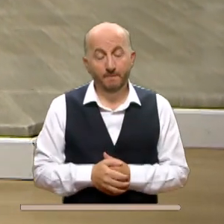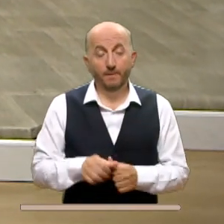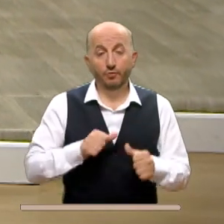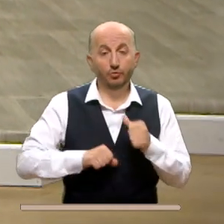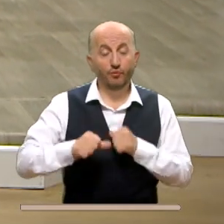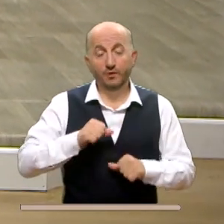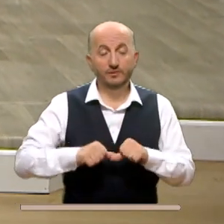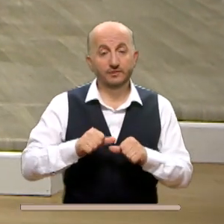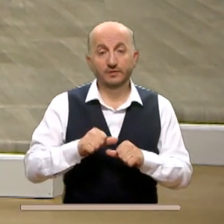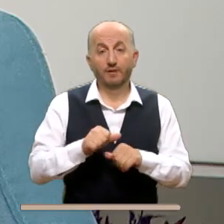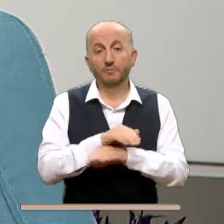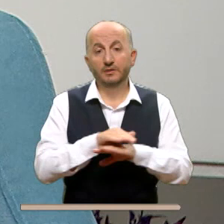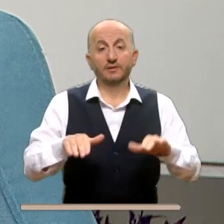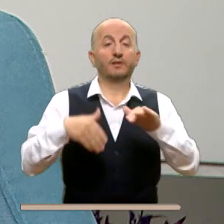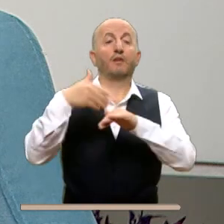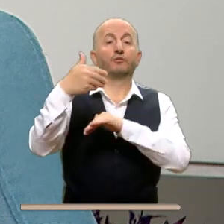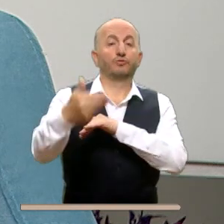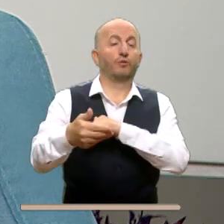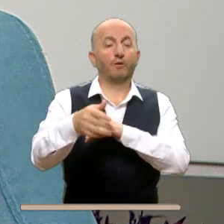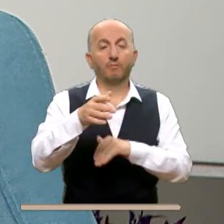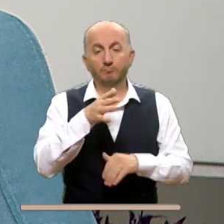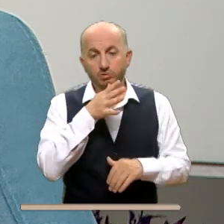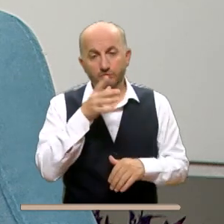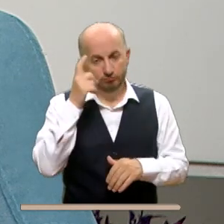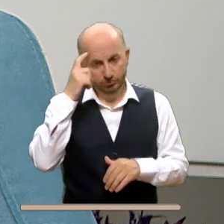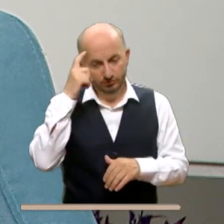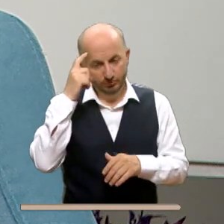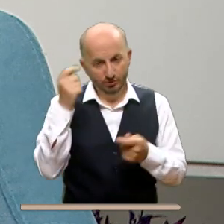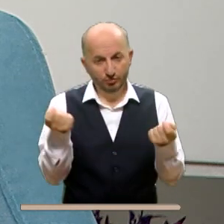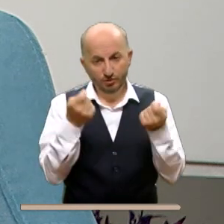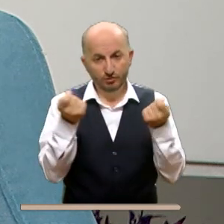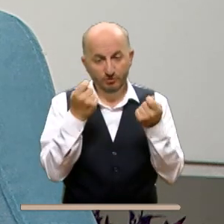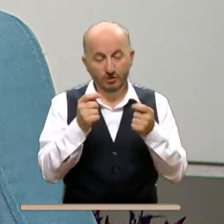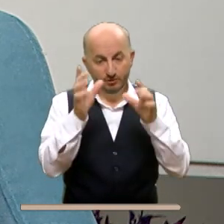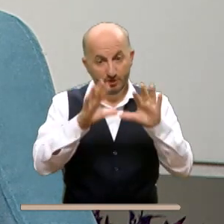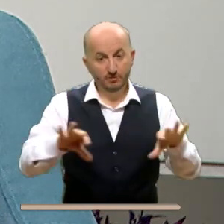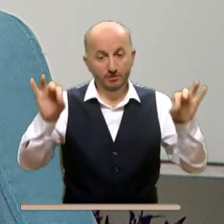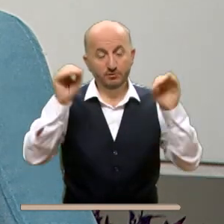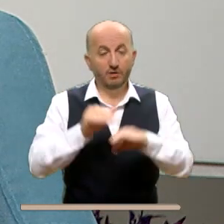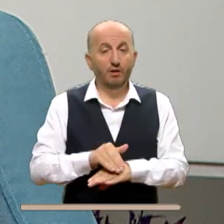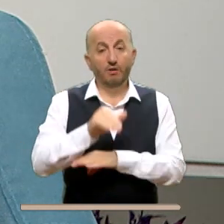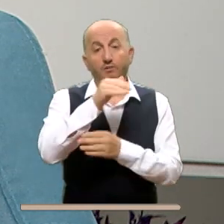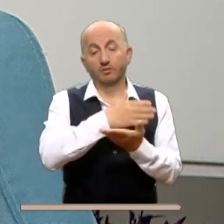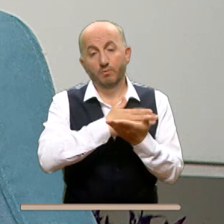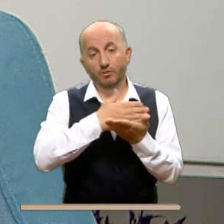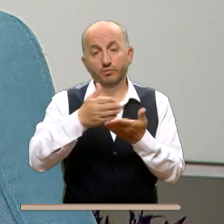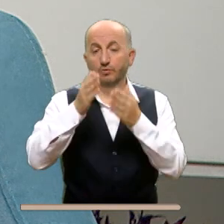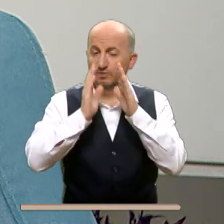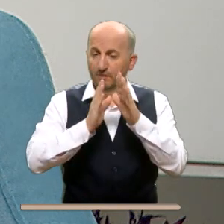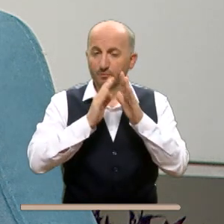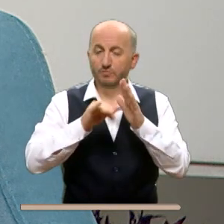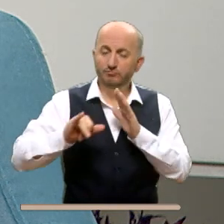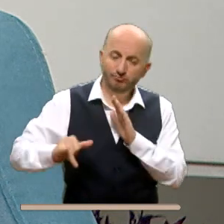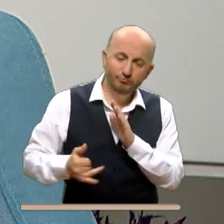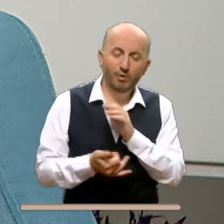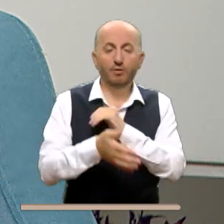üniversite tahsili sonrasında bilimsel çalışmalara da onları hazırlayabilecek, hayat boyu sürdürecekleri yoğun bir